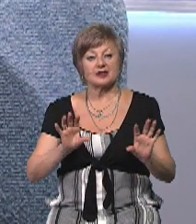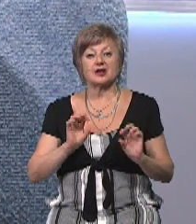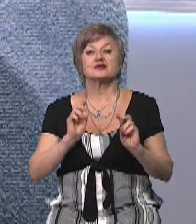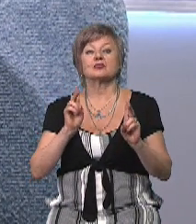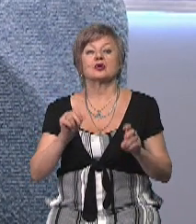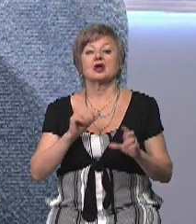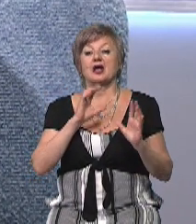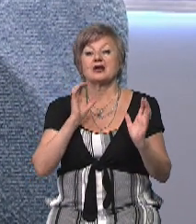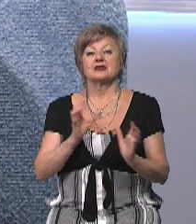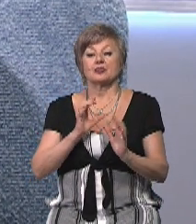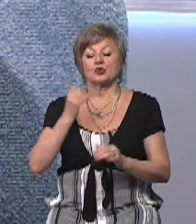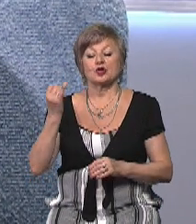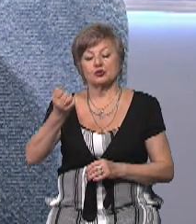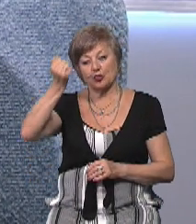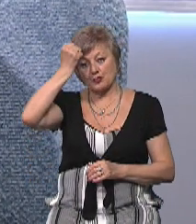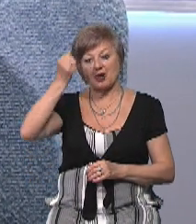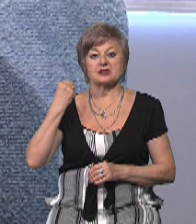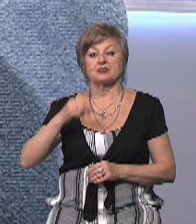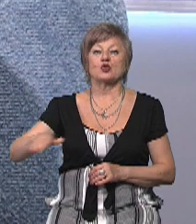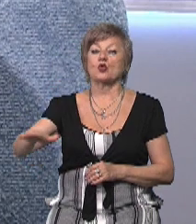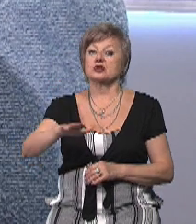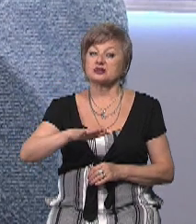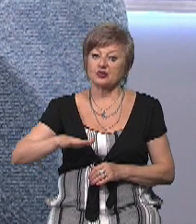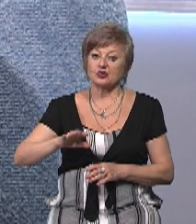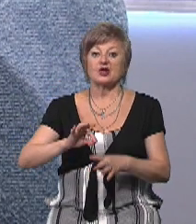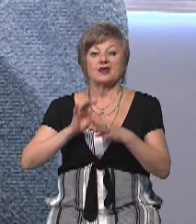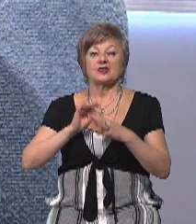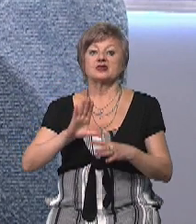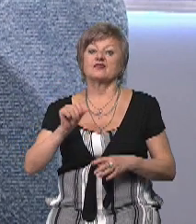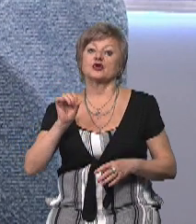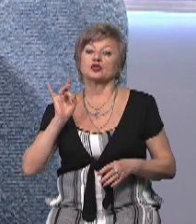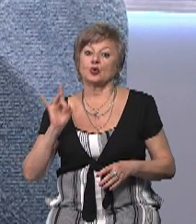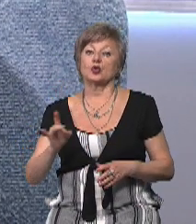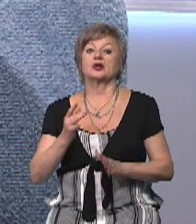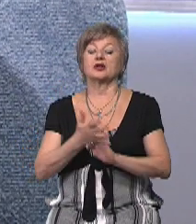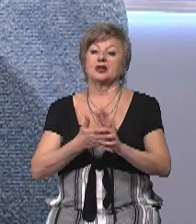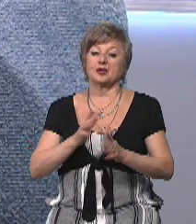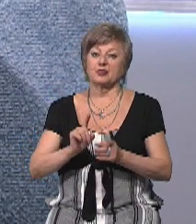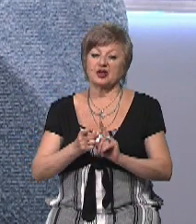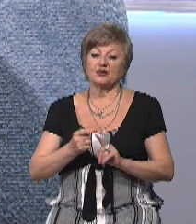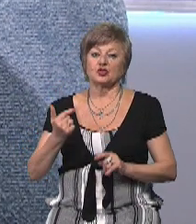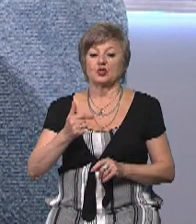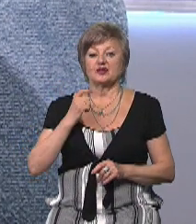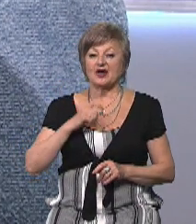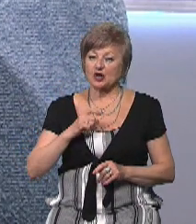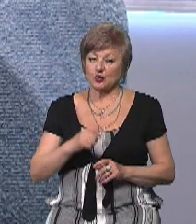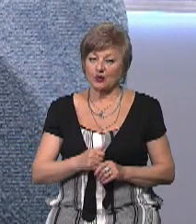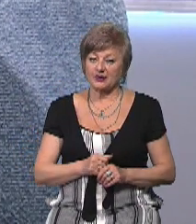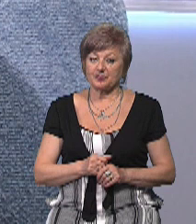як зберегти історичну пам'ять Запорізького краю. У студії для вас працює Віктор Дерев'янко. Дякуємо за мову жестів Галині